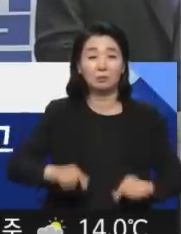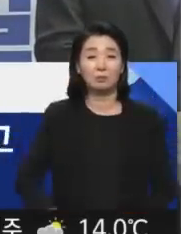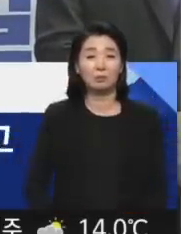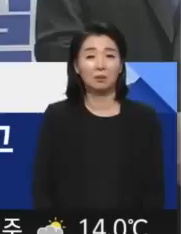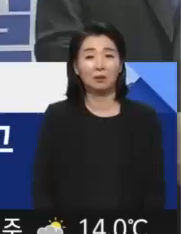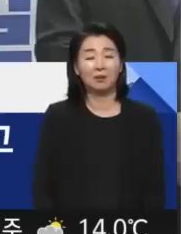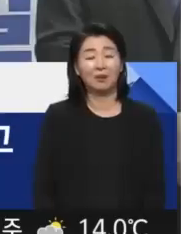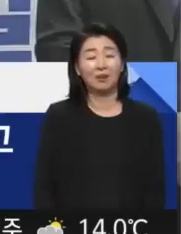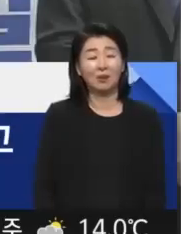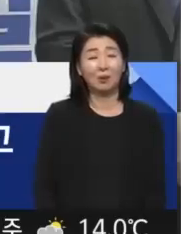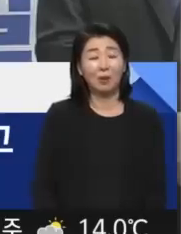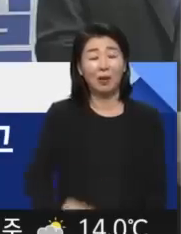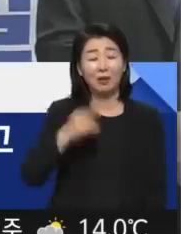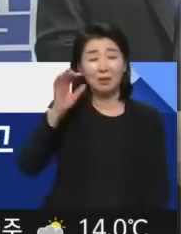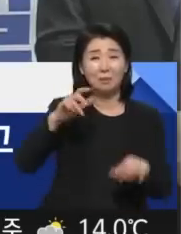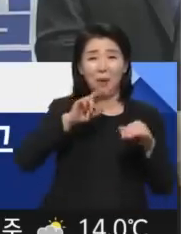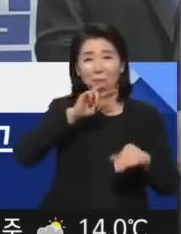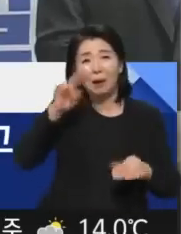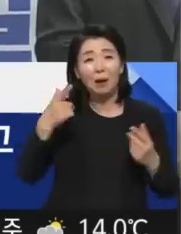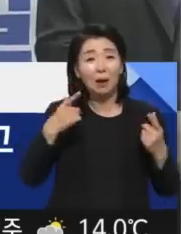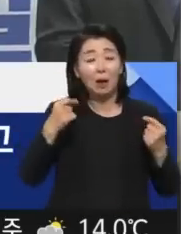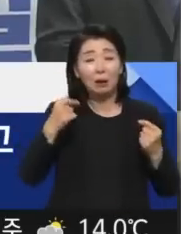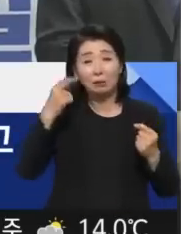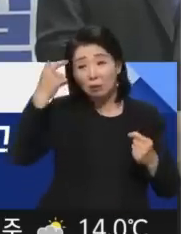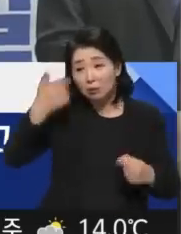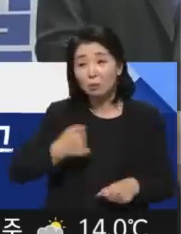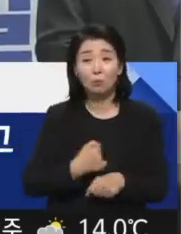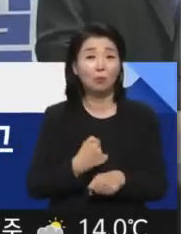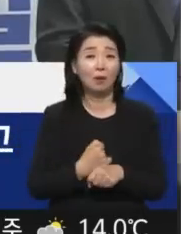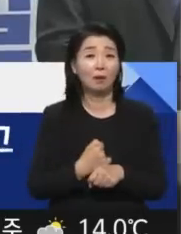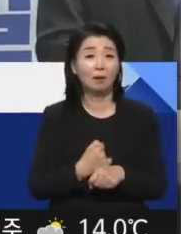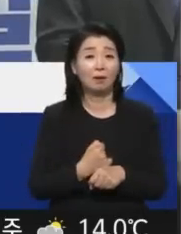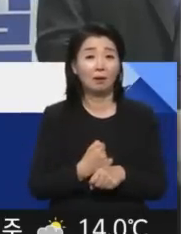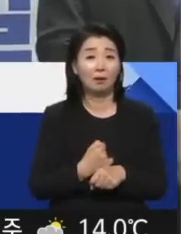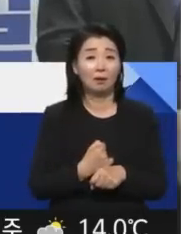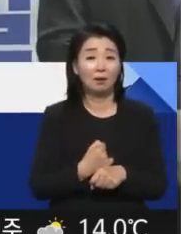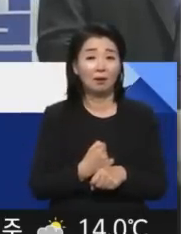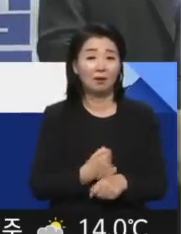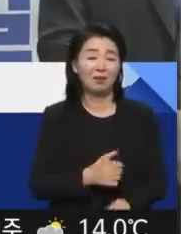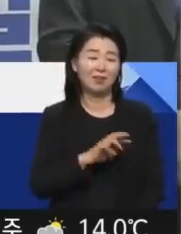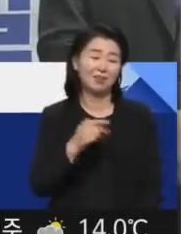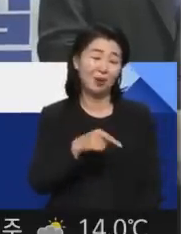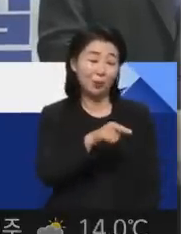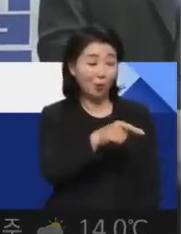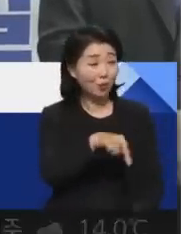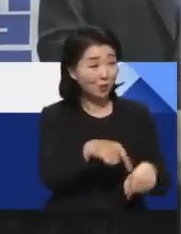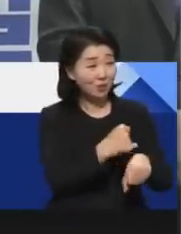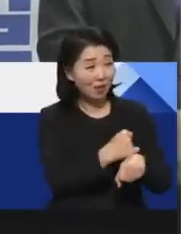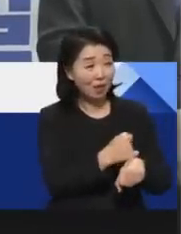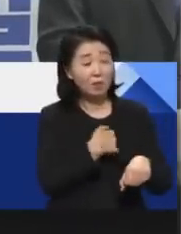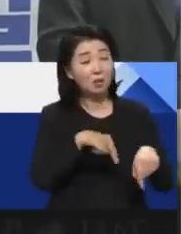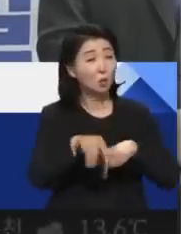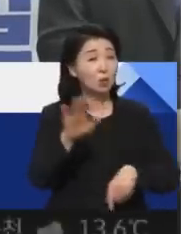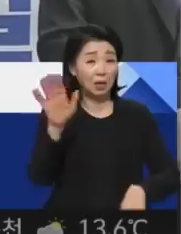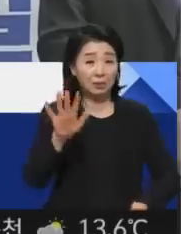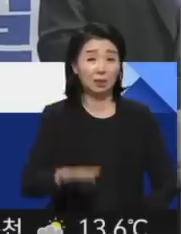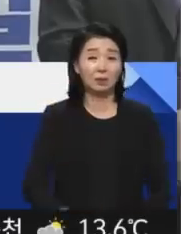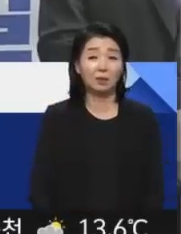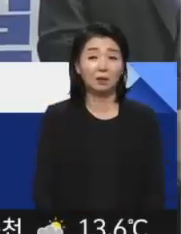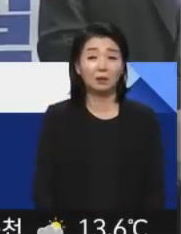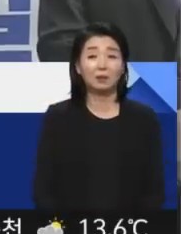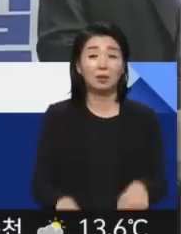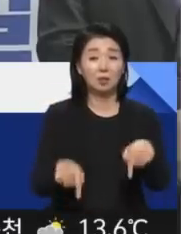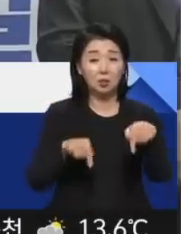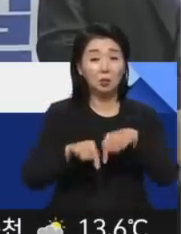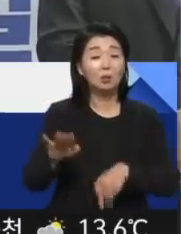김밥이 옆구리 터진 것 같은 이런 질문을 한다 이거요. 그러면 정광훈 너는 정치를 하겠냐? 난 정치 안 합니다. 정치 안